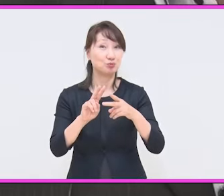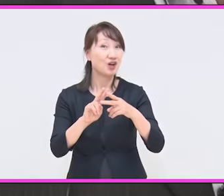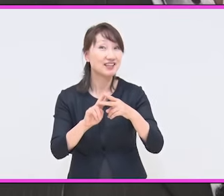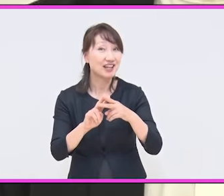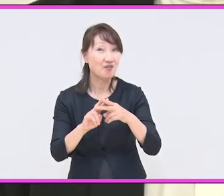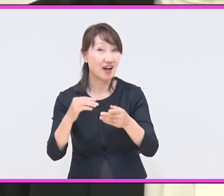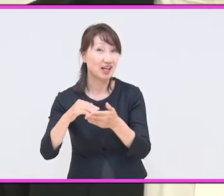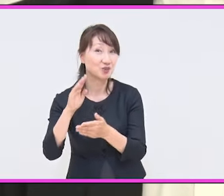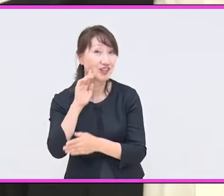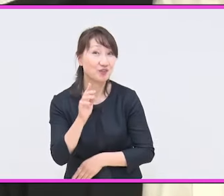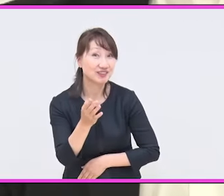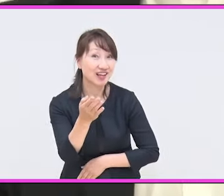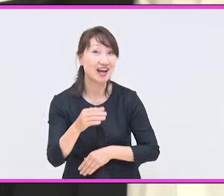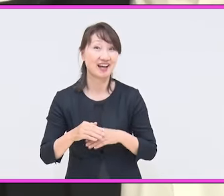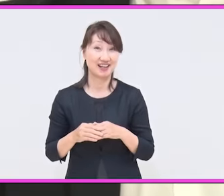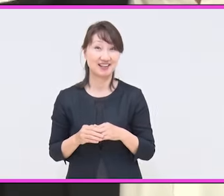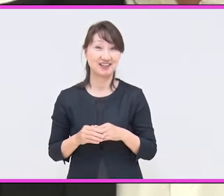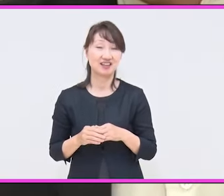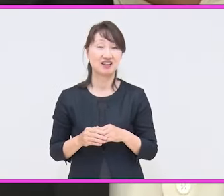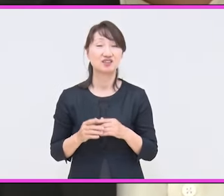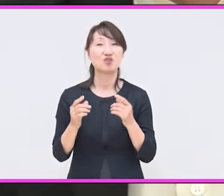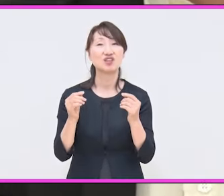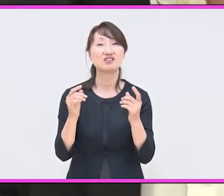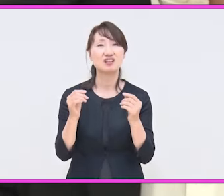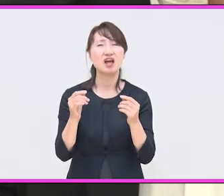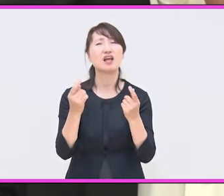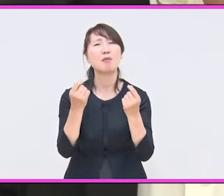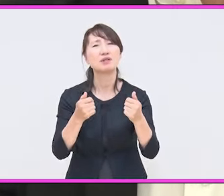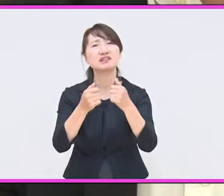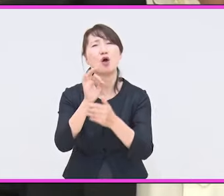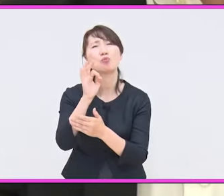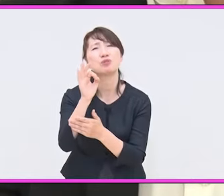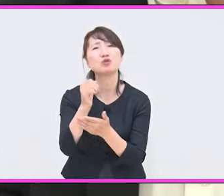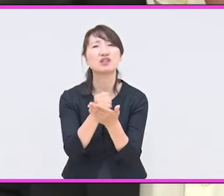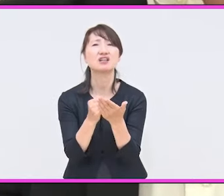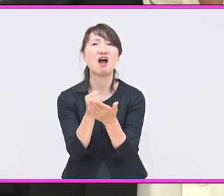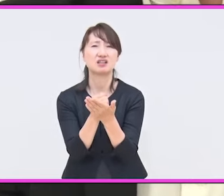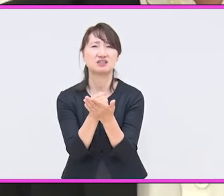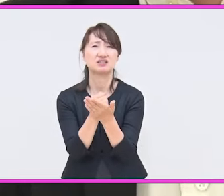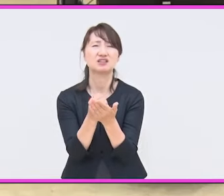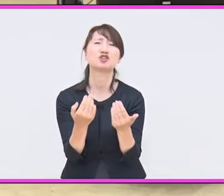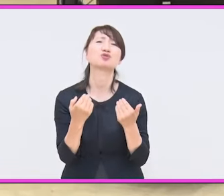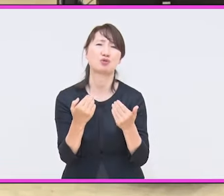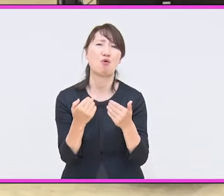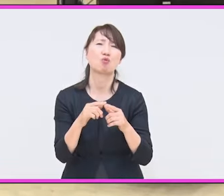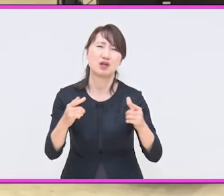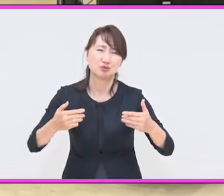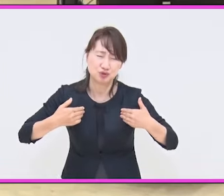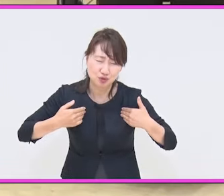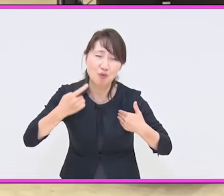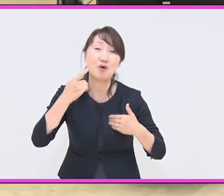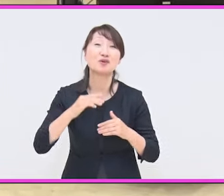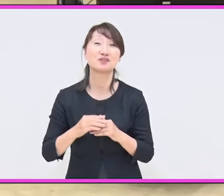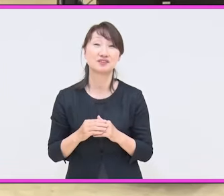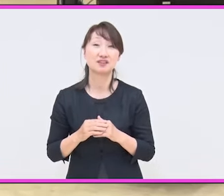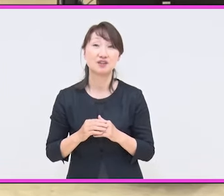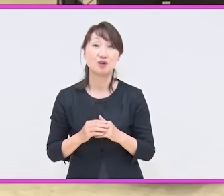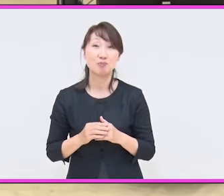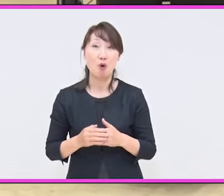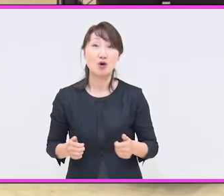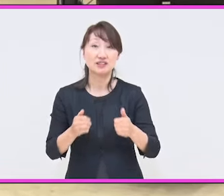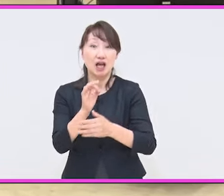聞いていてどうですか？ やっぱなんか見る機会をやっぱどうしても増やしてほしいっていうことはあるんでしょうね、うん、見たら